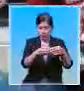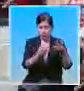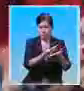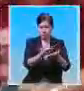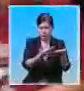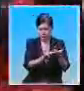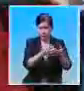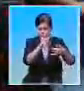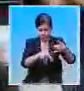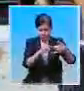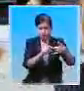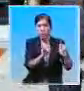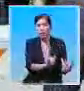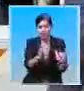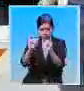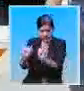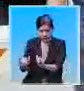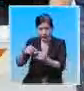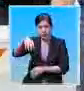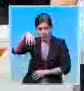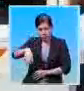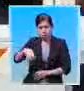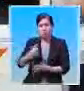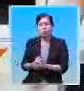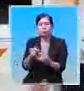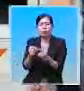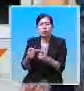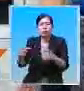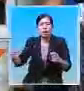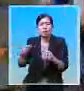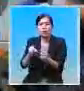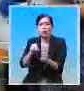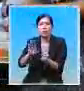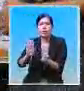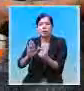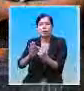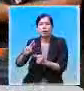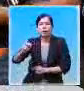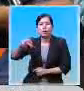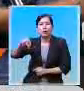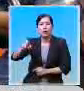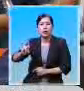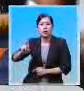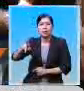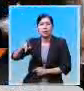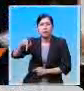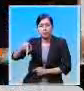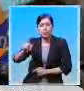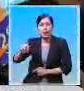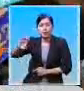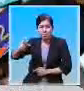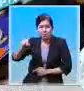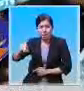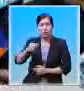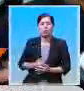ายไปปฏิบัติงานที่สำนักงานใหญ่บางพลีนะคะมีคำสั่งออกมาตั้งแต่เมื่อวันที่2มีนาคมที่ผ่านมาพอมีคำสั่งแ